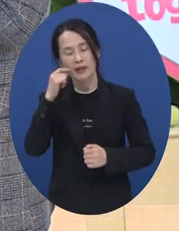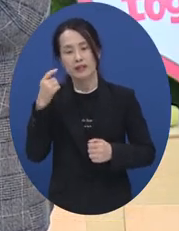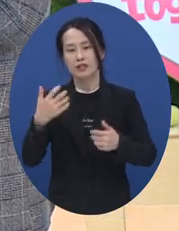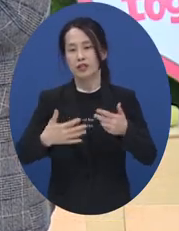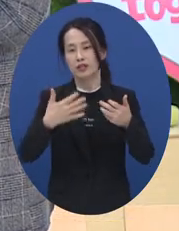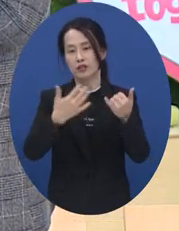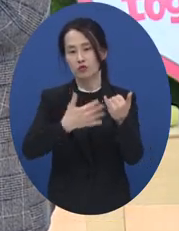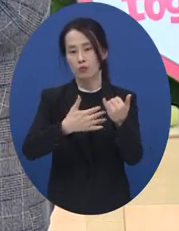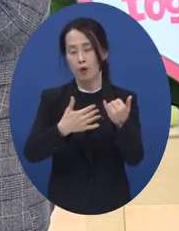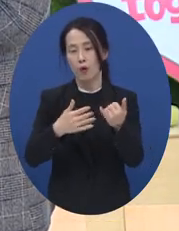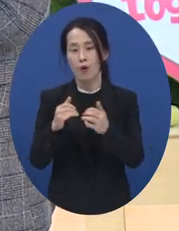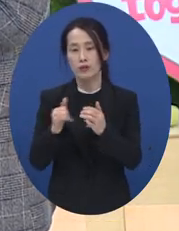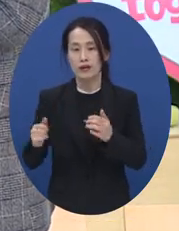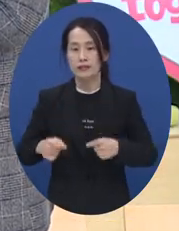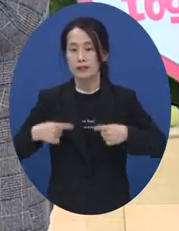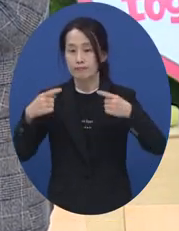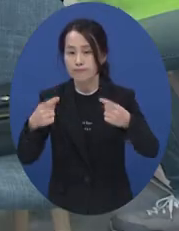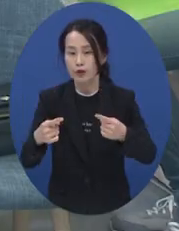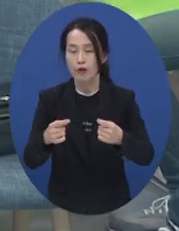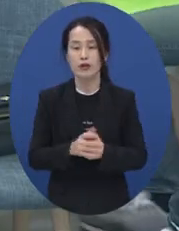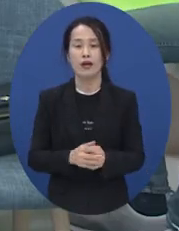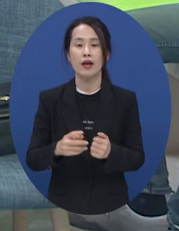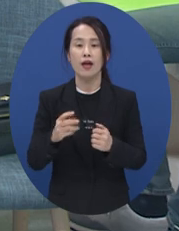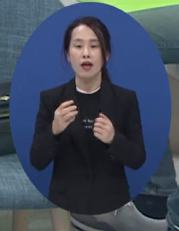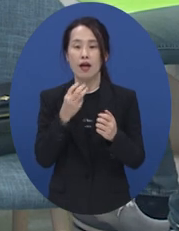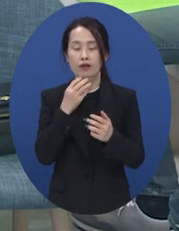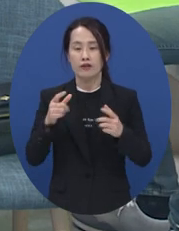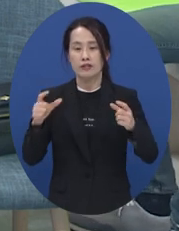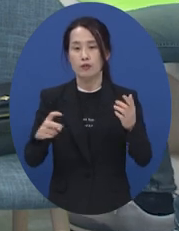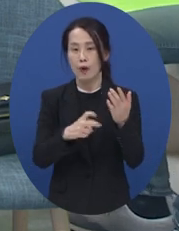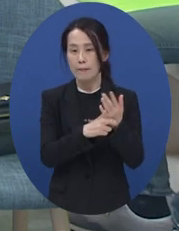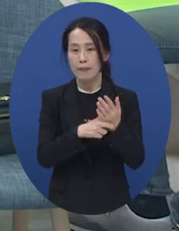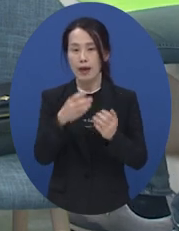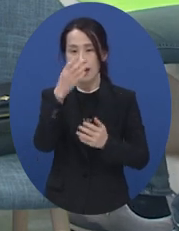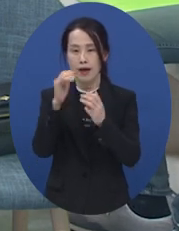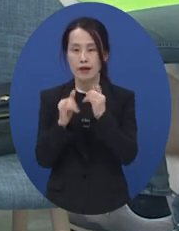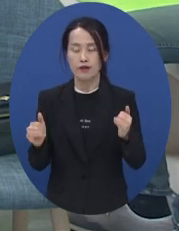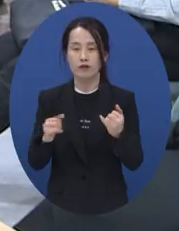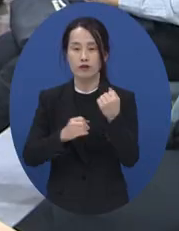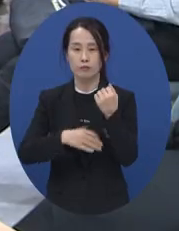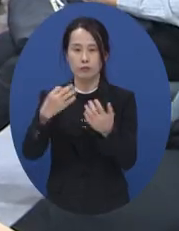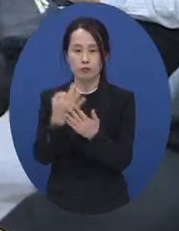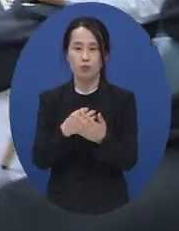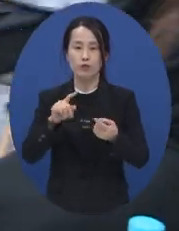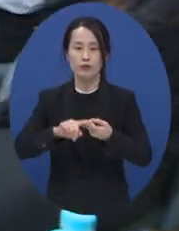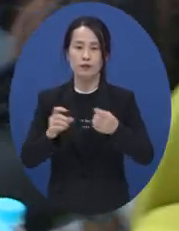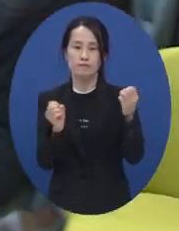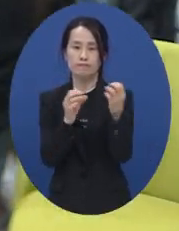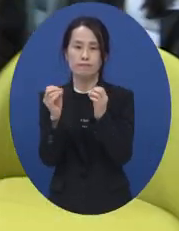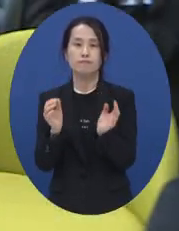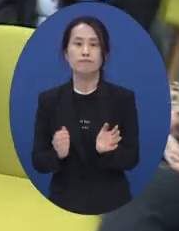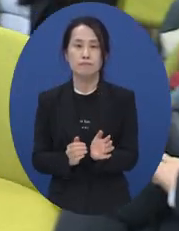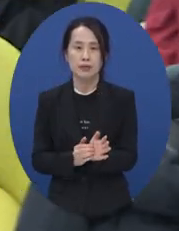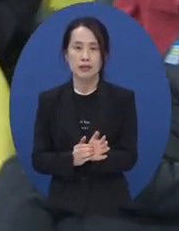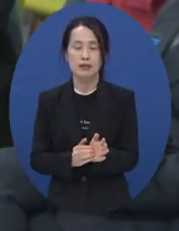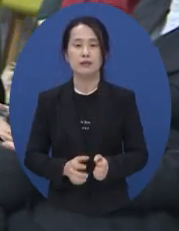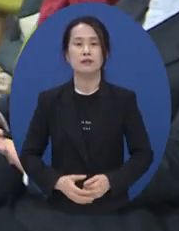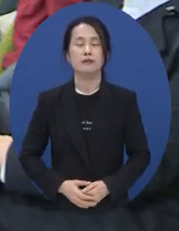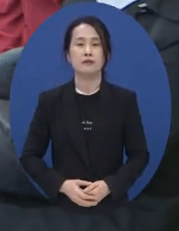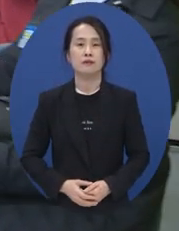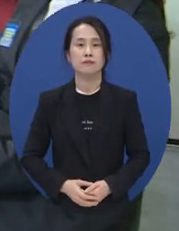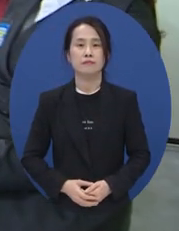인기 유튜버 등이 행사 패널로 참여해 경기지역 화폐와 총 0 기본소득 에 대한 생각을 나누었습니다